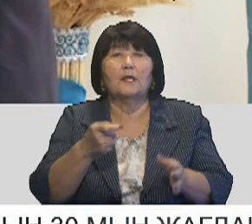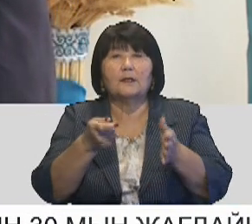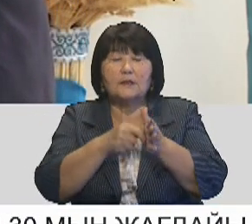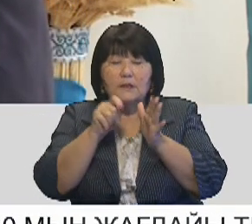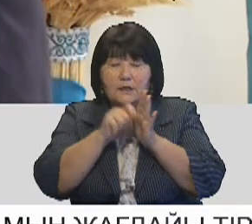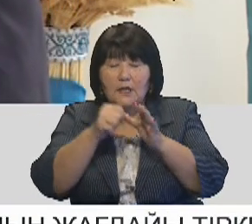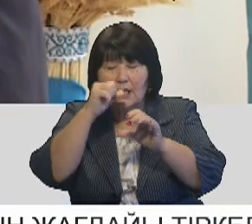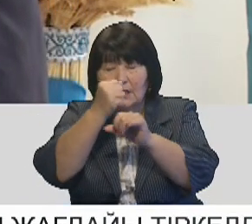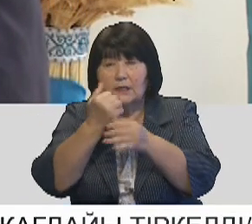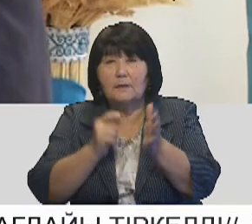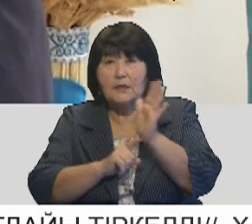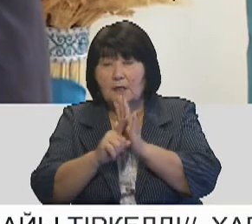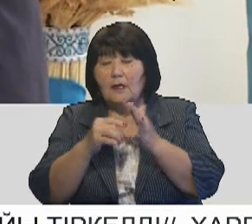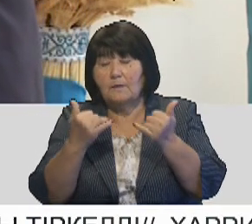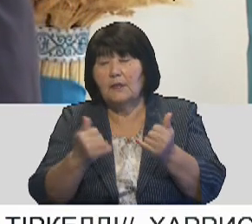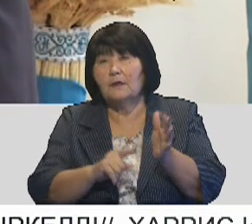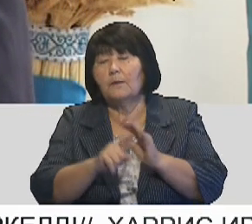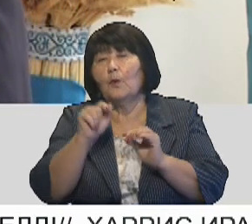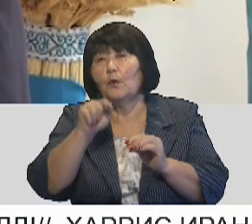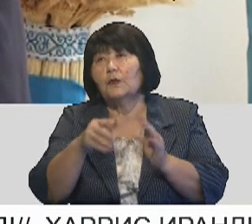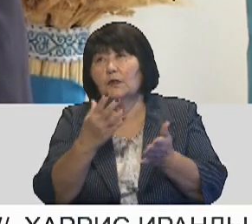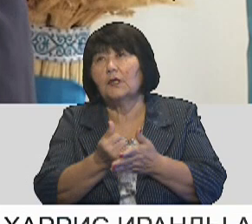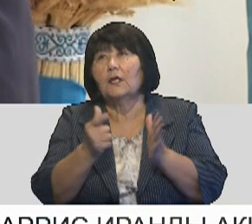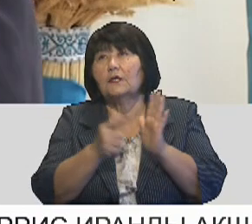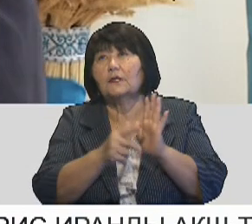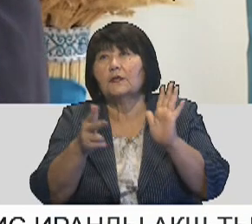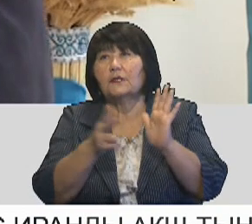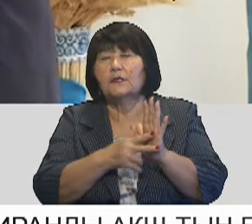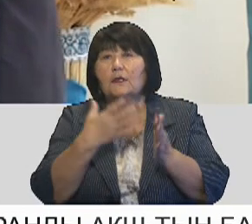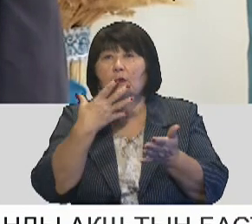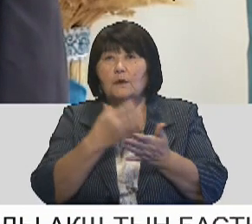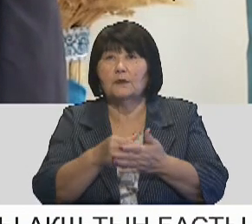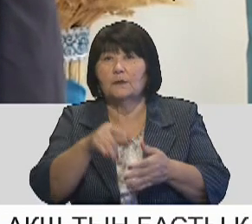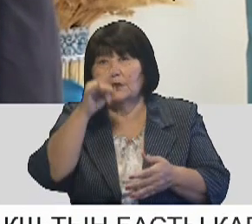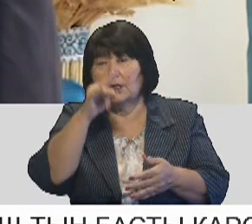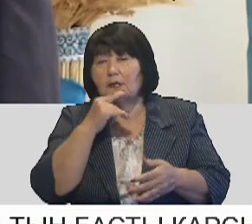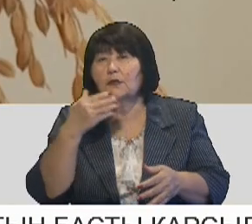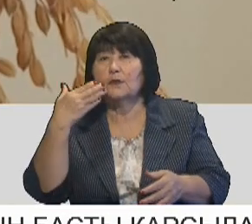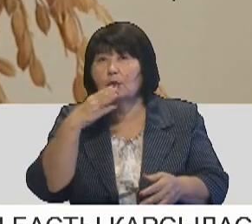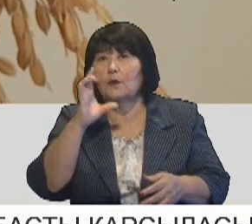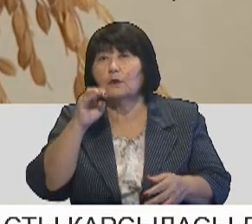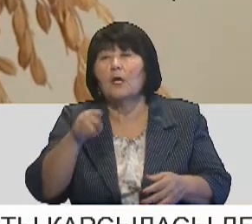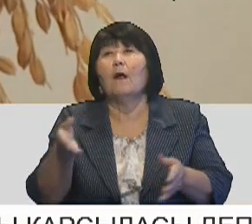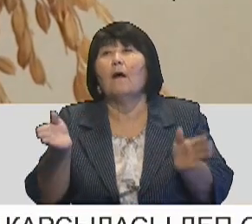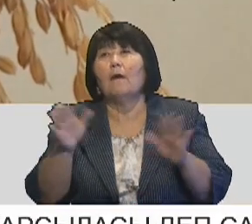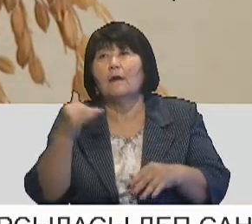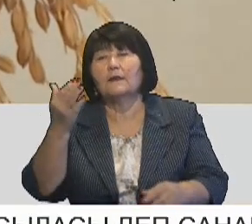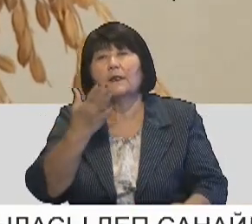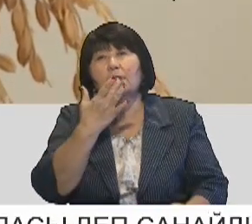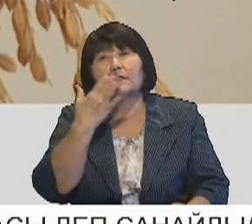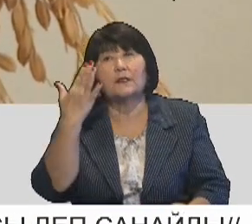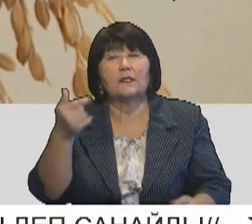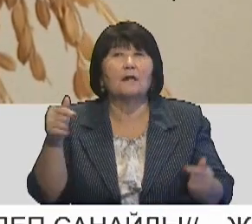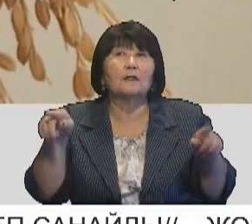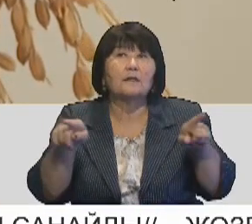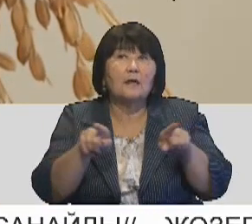жатырмыз биылдан бастап. Оның ішінде 7-8 отандық күріш сорттары, қалғандары шетелдің. Дәл